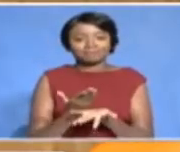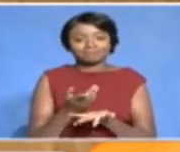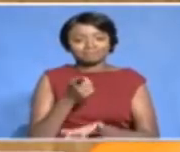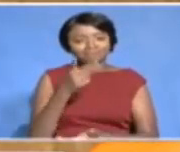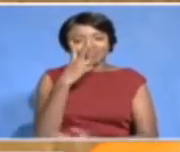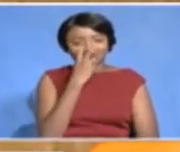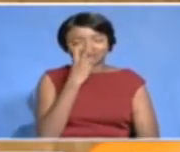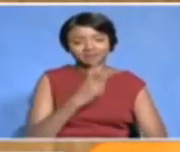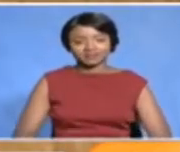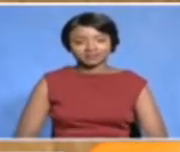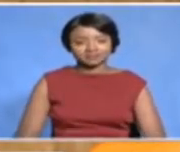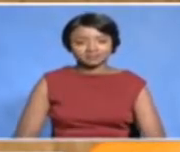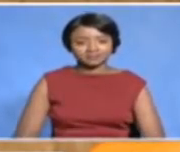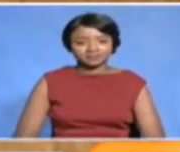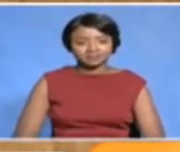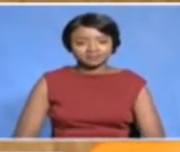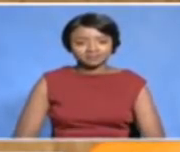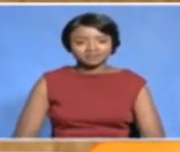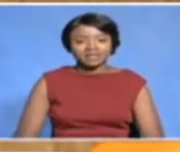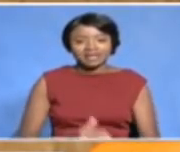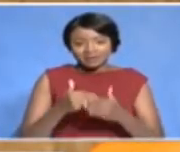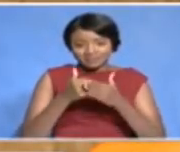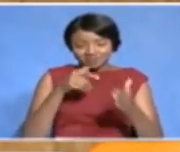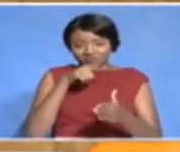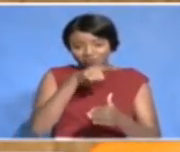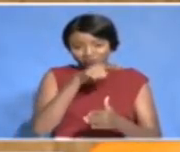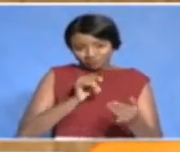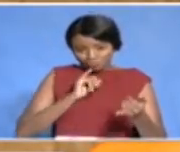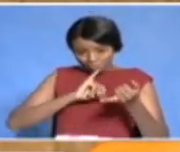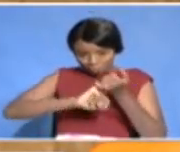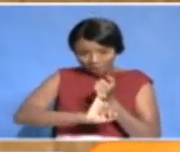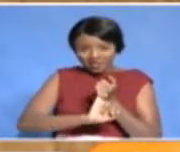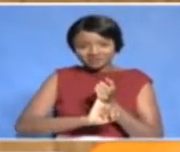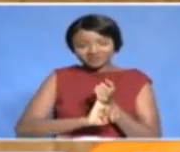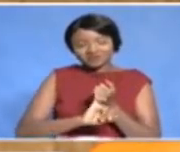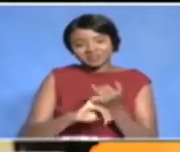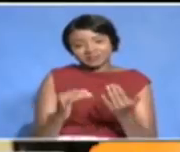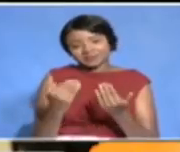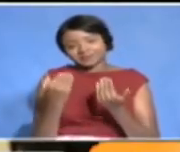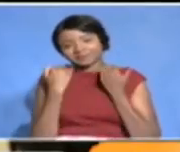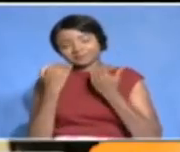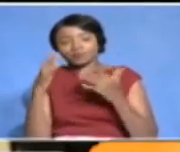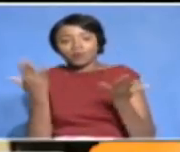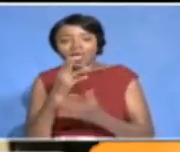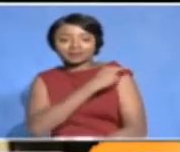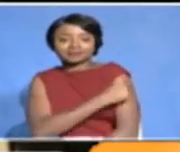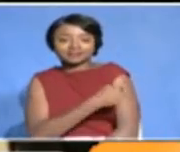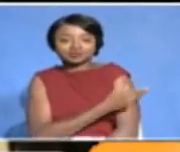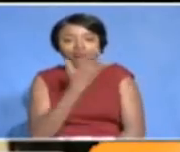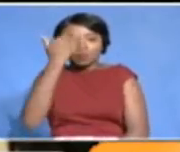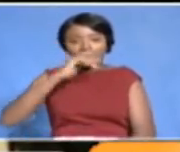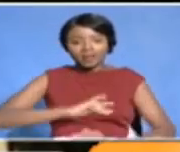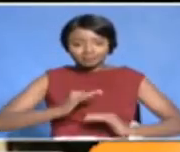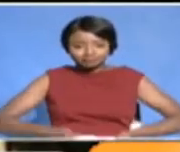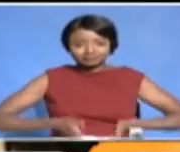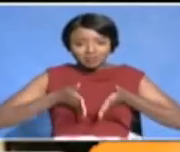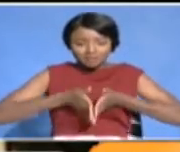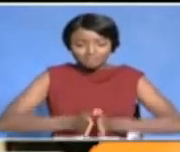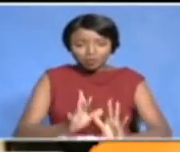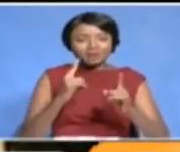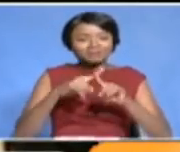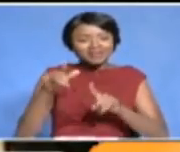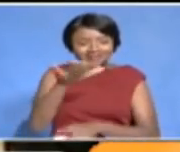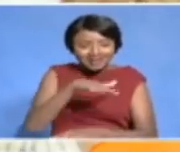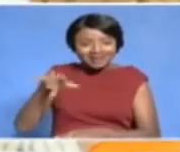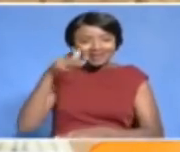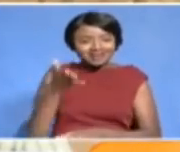Wakati wa mkasa mkewe marehemu alikuwa amelazwa hospitalini alikokwenda kujifungua. Taharuki imetanda katika eneo hilo kwani hadi